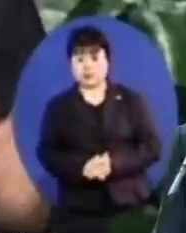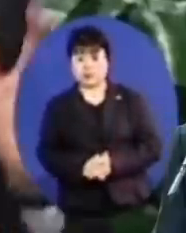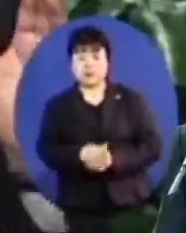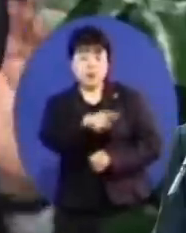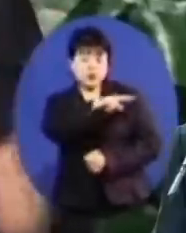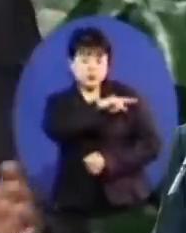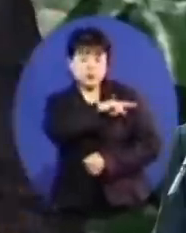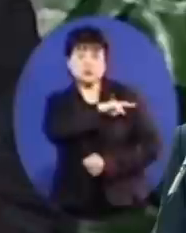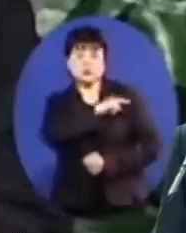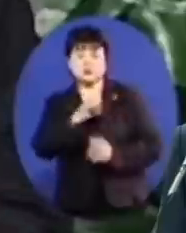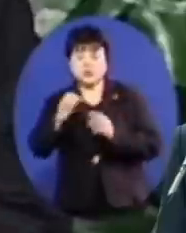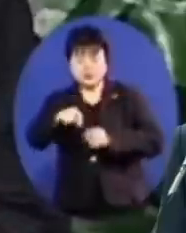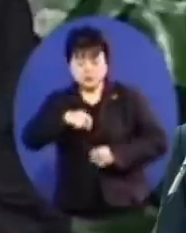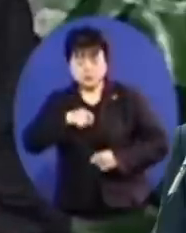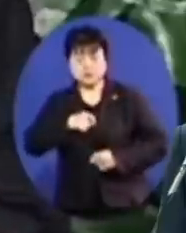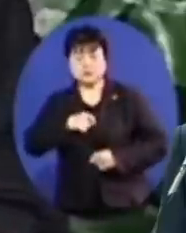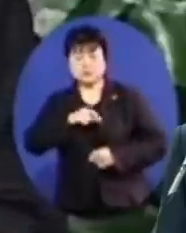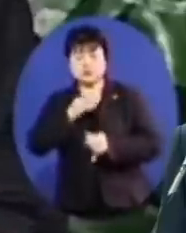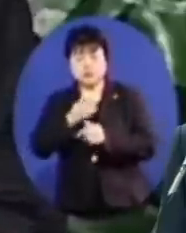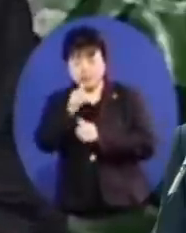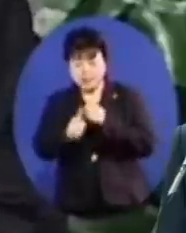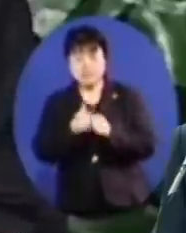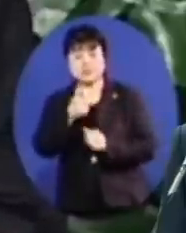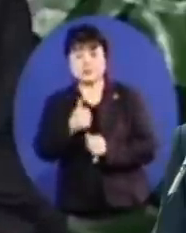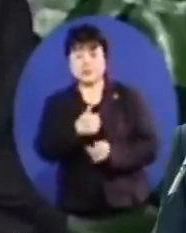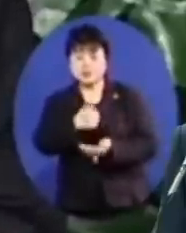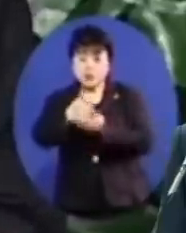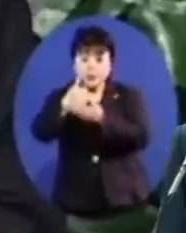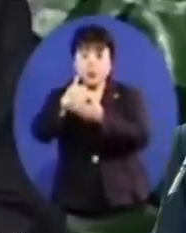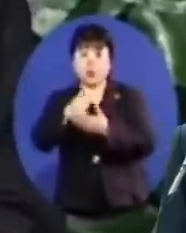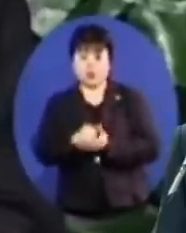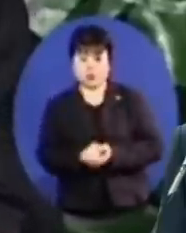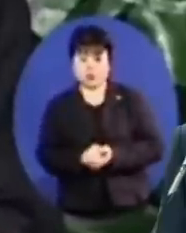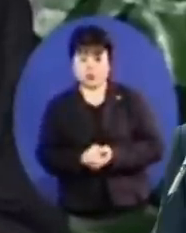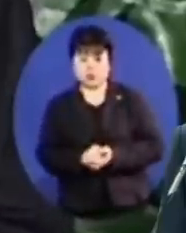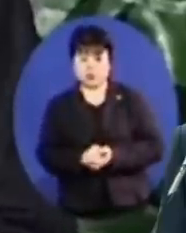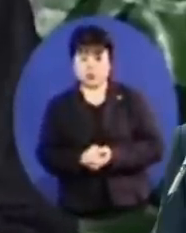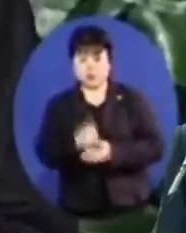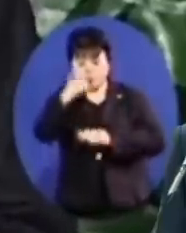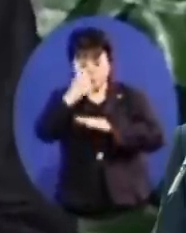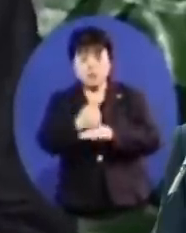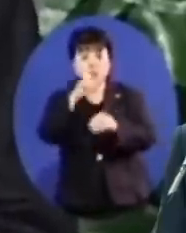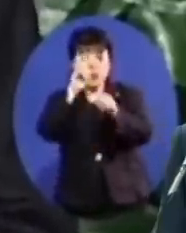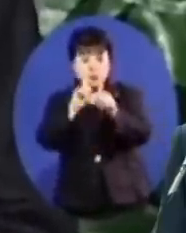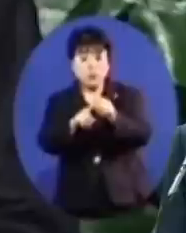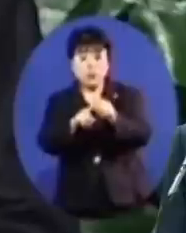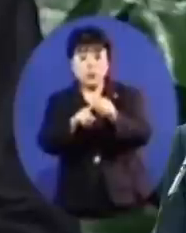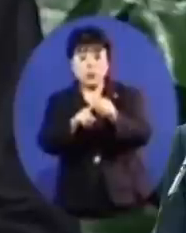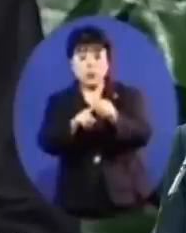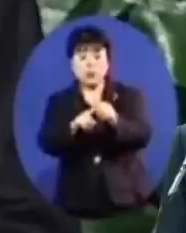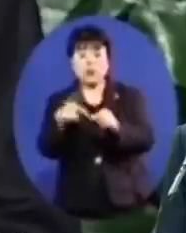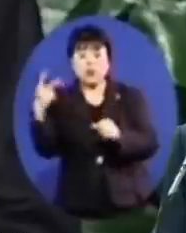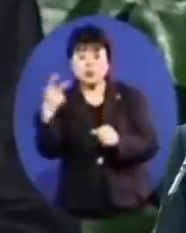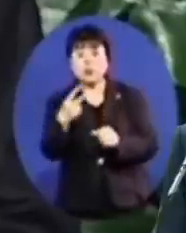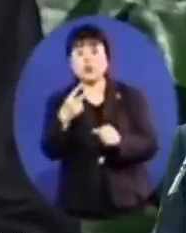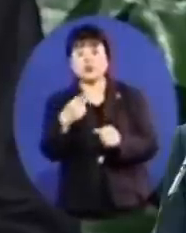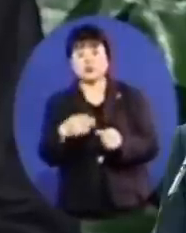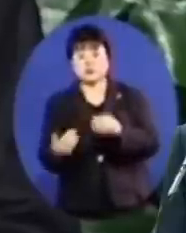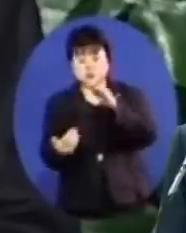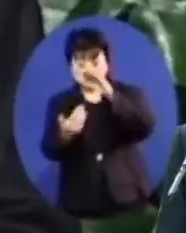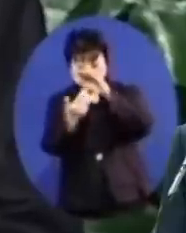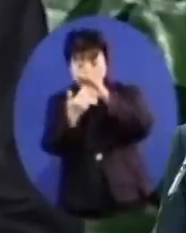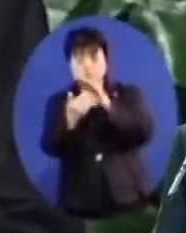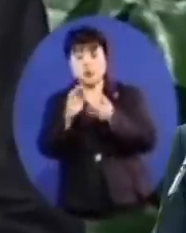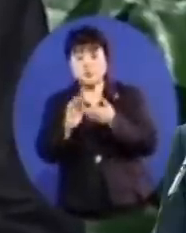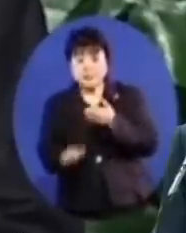먼저 그 나라와 그 일을 구하고 하나님을 섬기는 것이 우리 인생의 궁극적인 목표이지만 그 궁극적인 목표